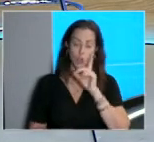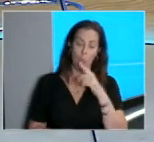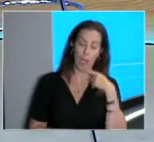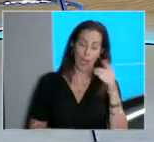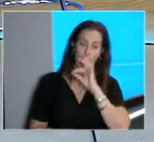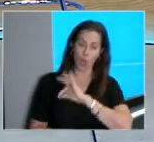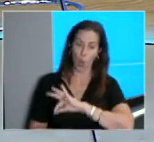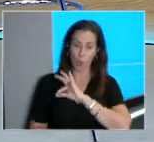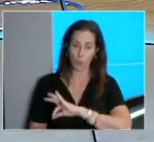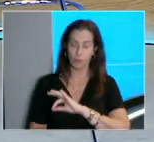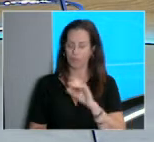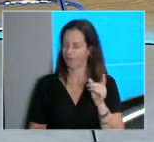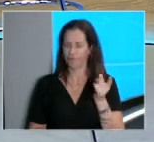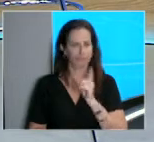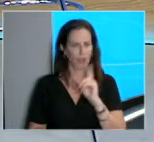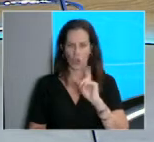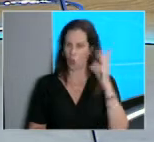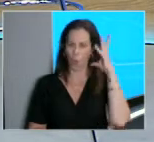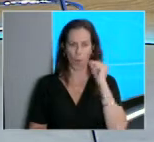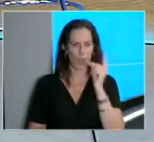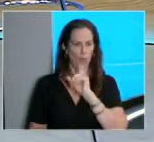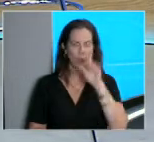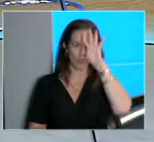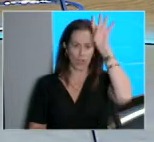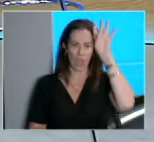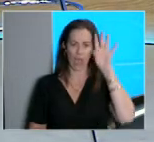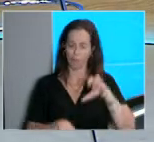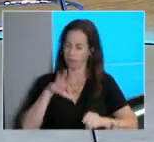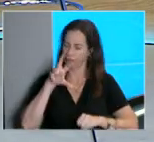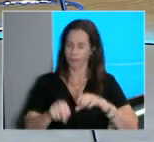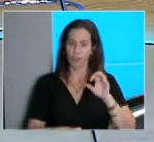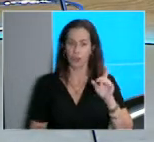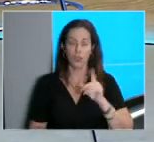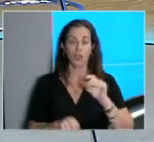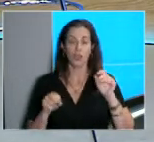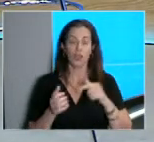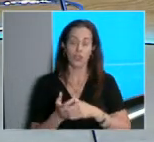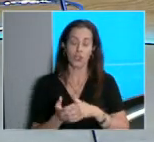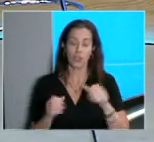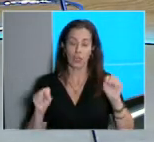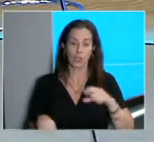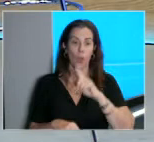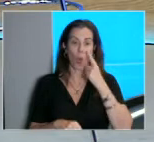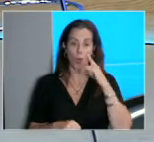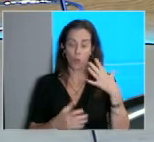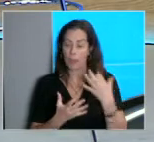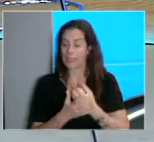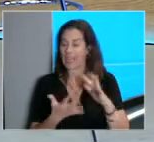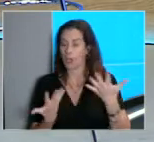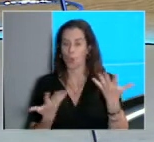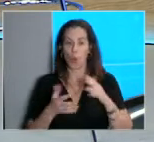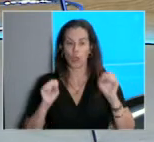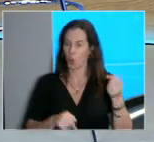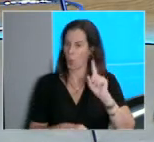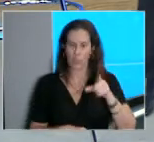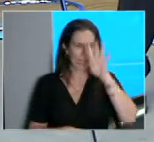נשיא רוסיה פוטין, שהוא כבר לא משתגע על ההתבססות האיראנית הזאת, דווקא כשהוא רואה שהוא מצליח איכשהו לתפעל שם את מלחמת האזרחים, הוא כבר לא